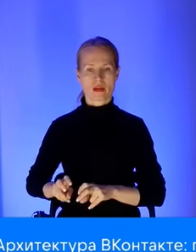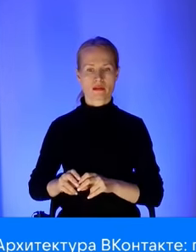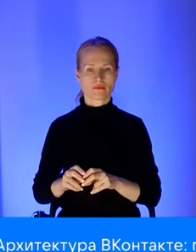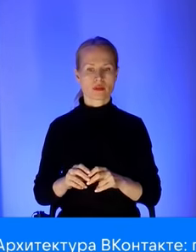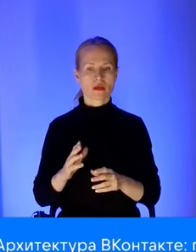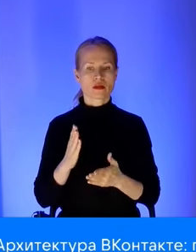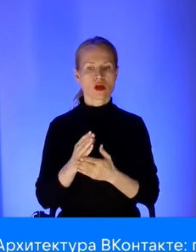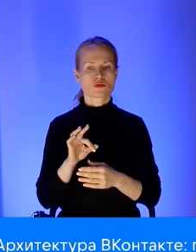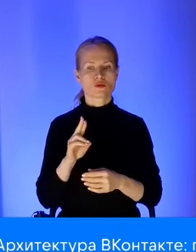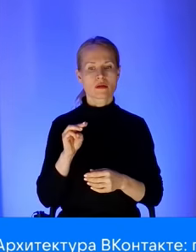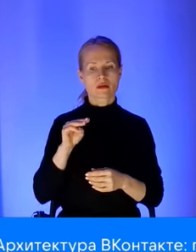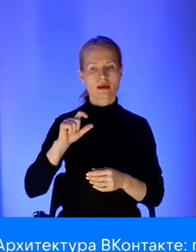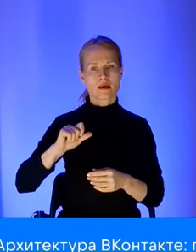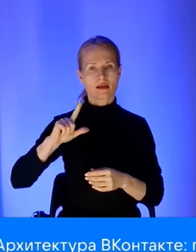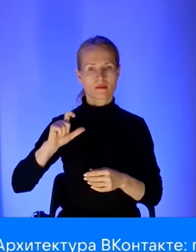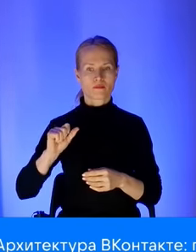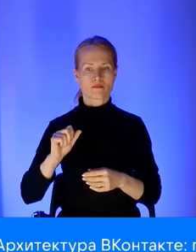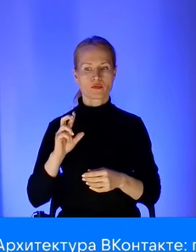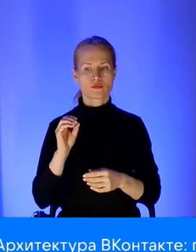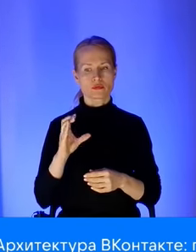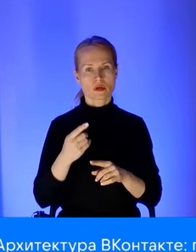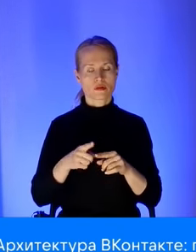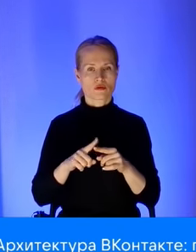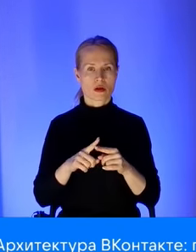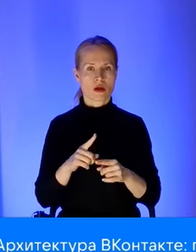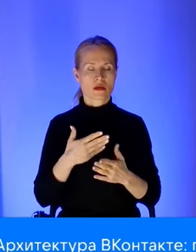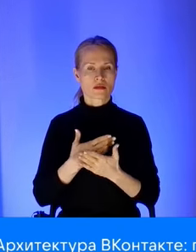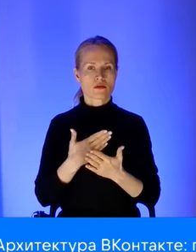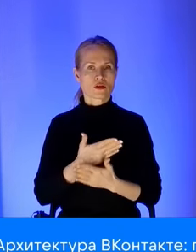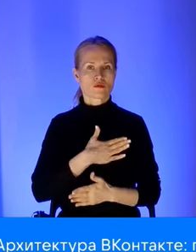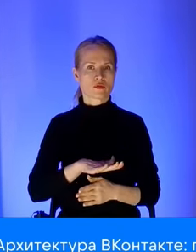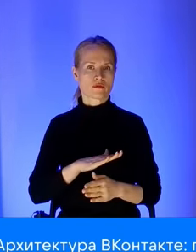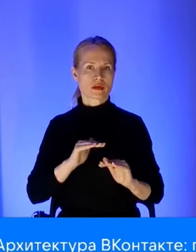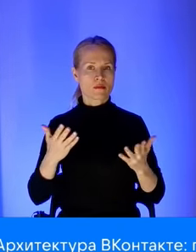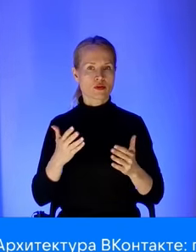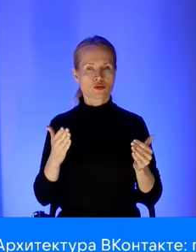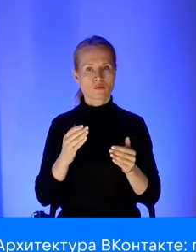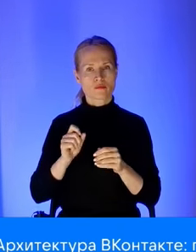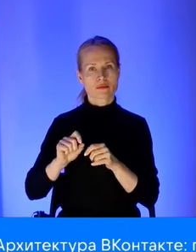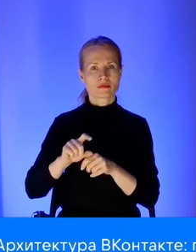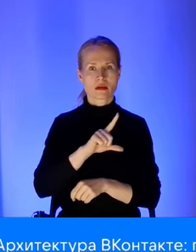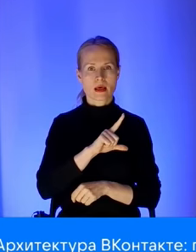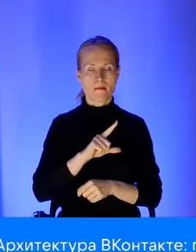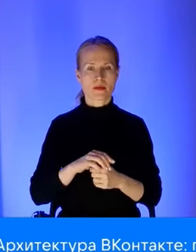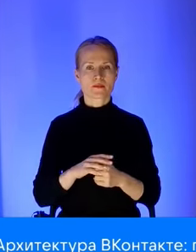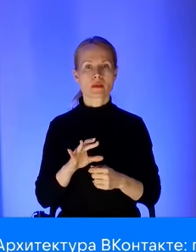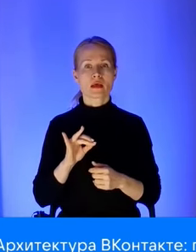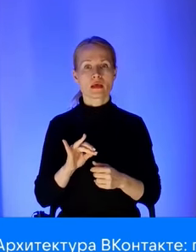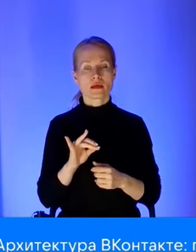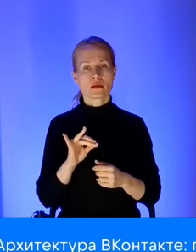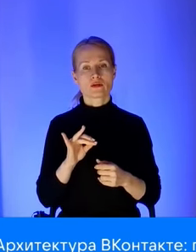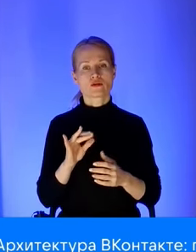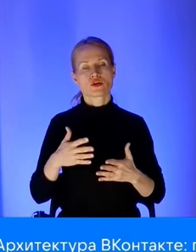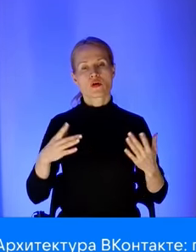Plus которая активно используется в небольшом э стартапе aws а и